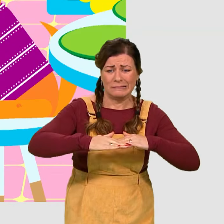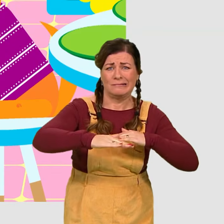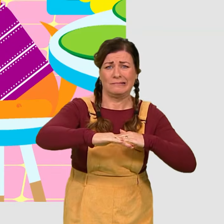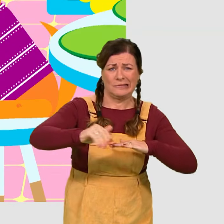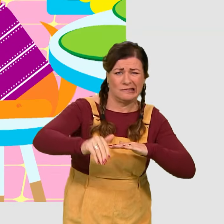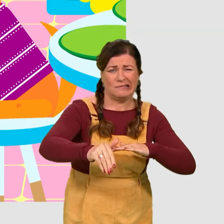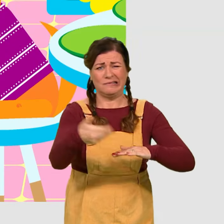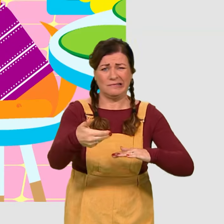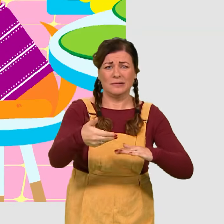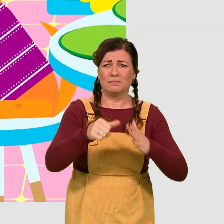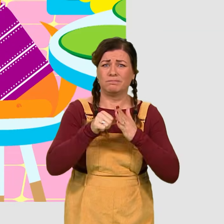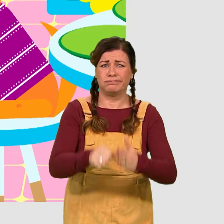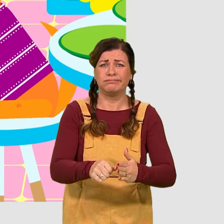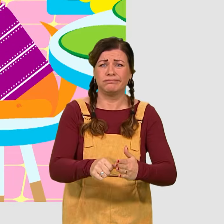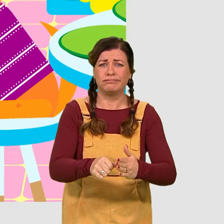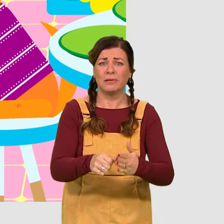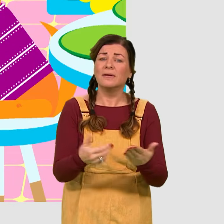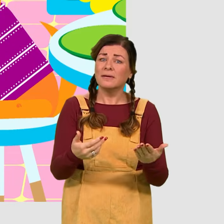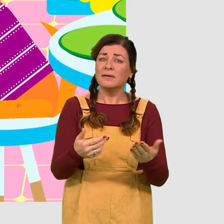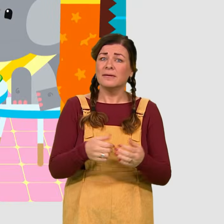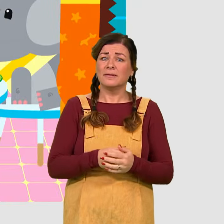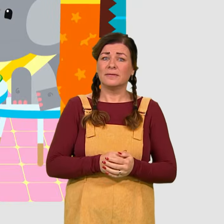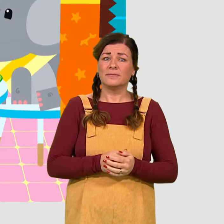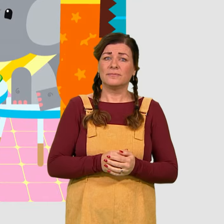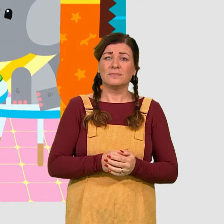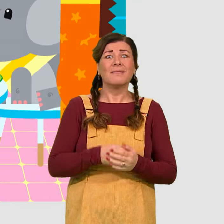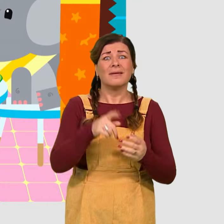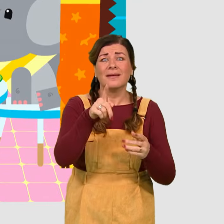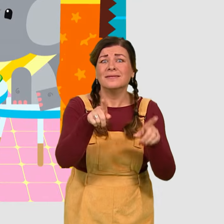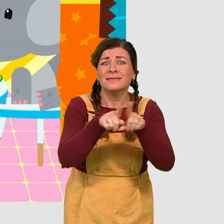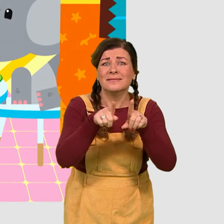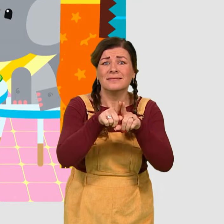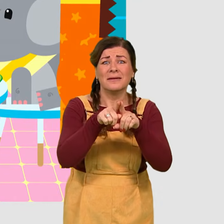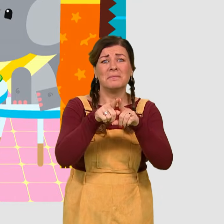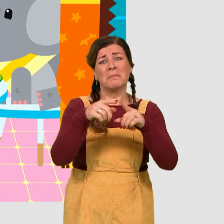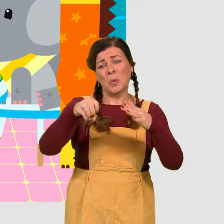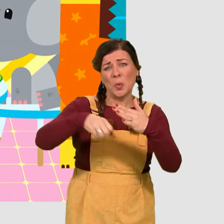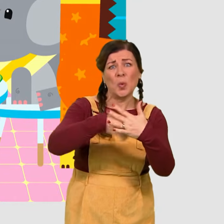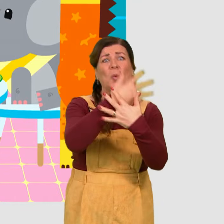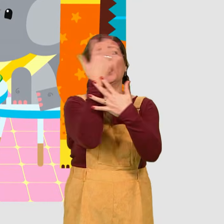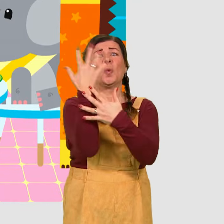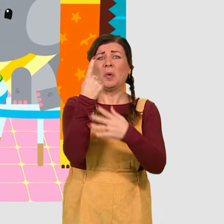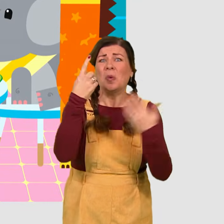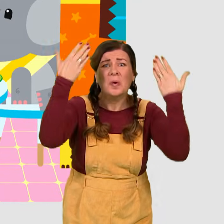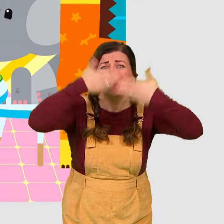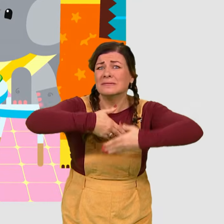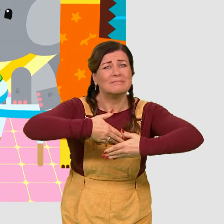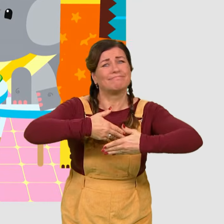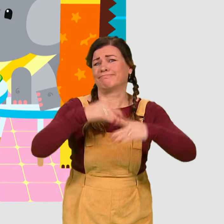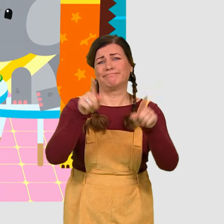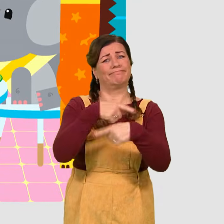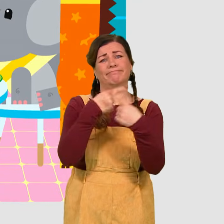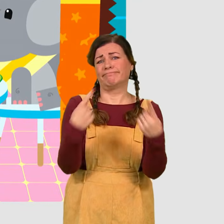ddaear pan mae hi wedi rhewi, meddai Bolgi. A fydd yr hedyn bach byth yn tyfu'n goeden Nadolig fawr